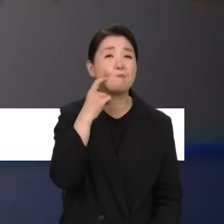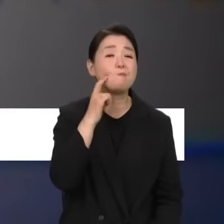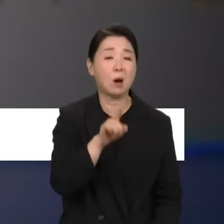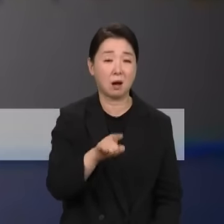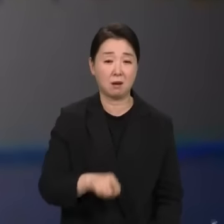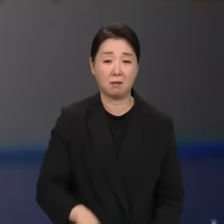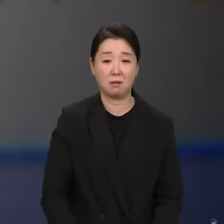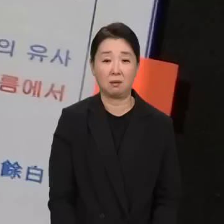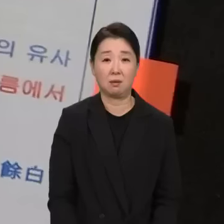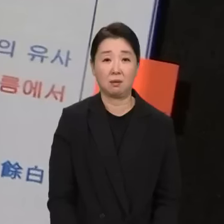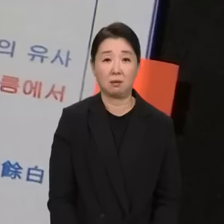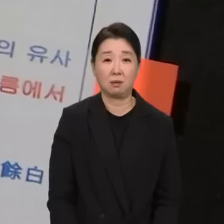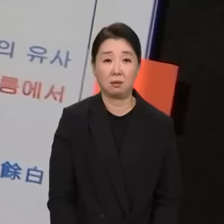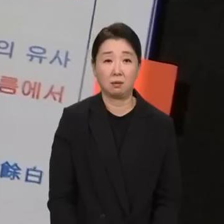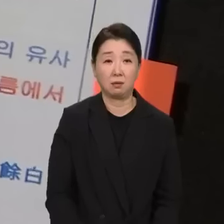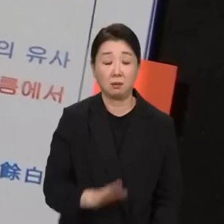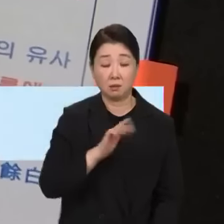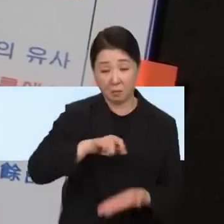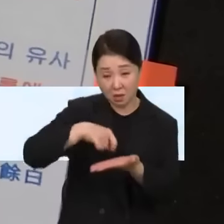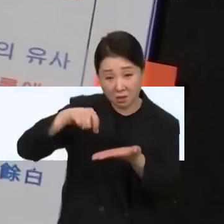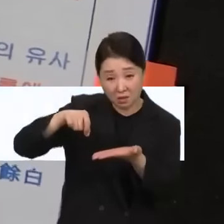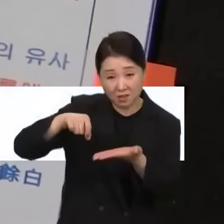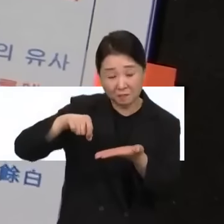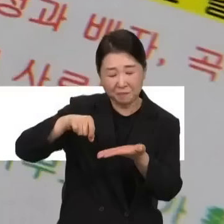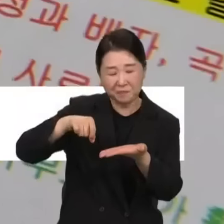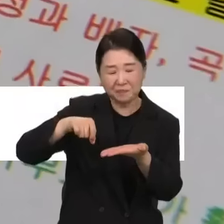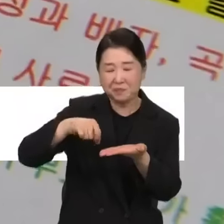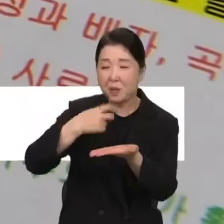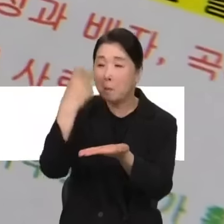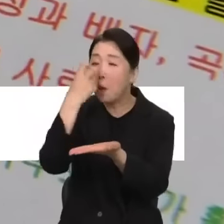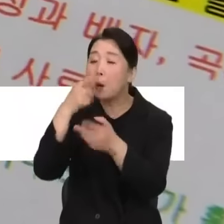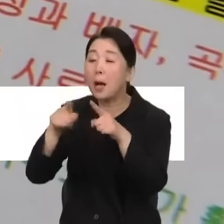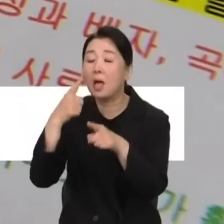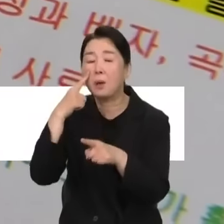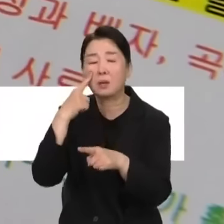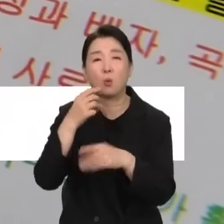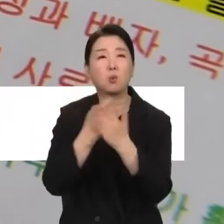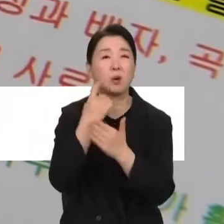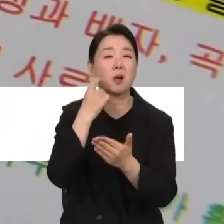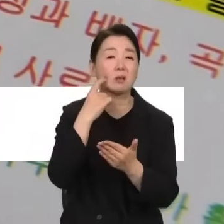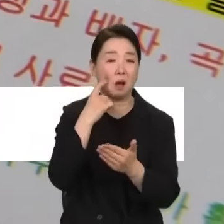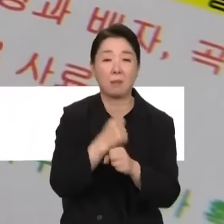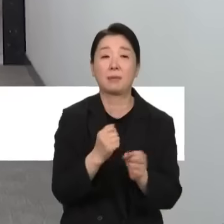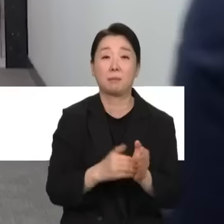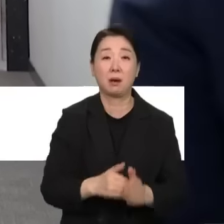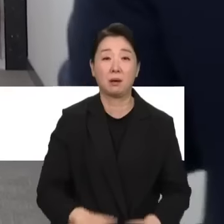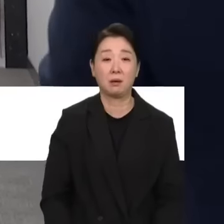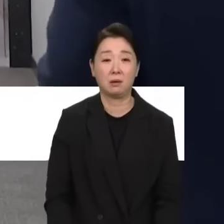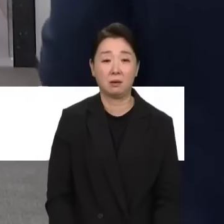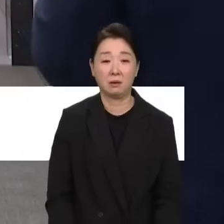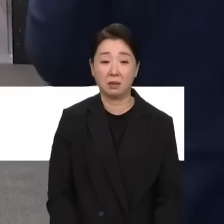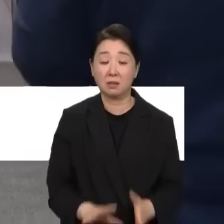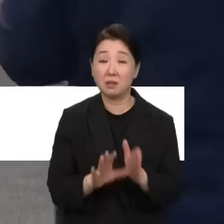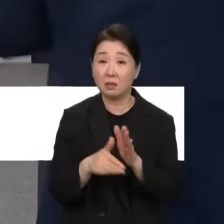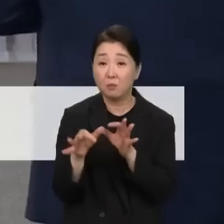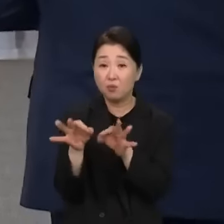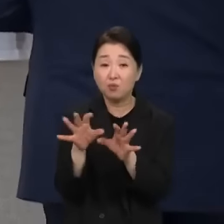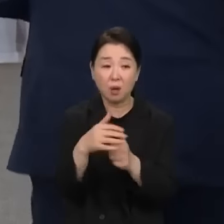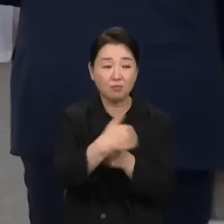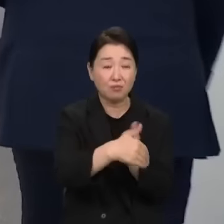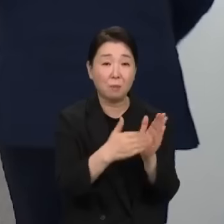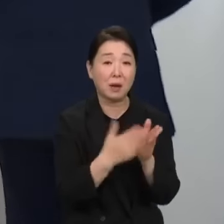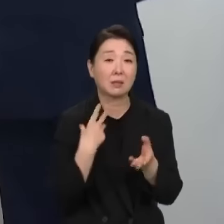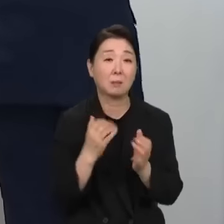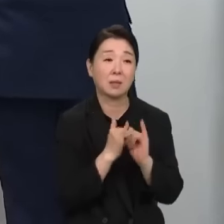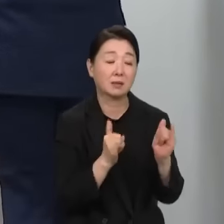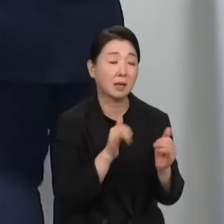거짓말이고요. 실제 해당 글씨를 필적 감정해 보니 모두 위조로 드러났습니다. 당시 투자를 권유한